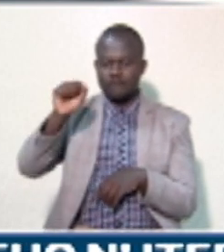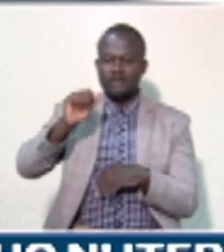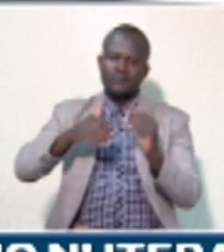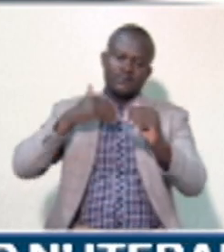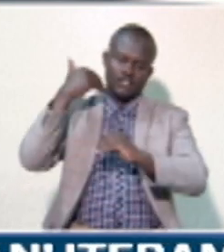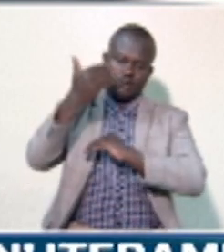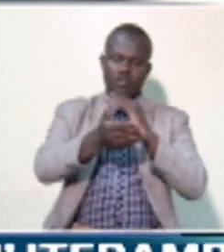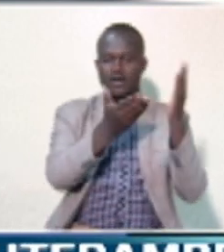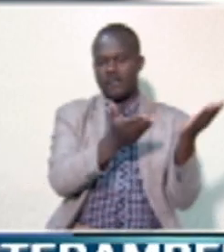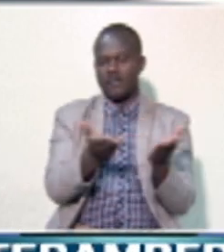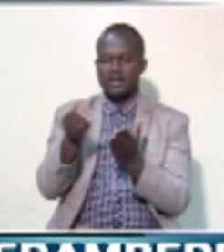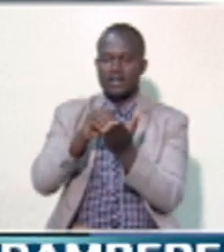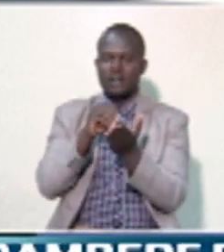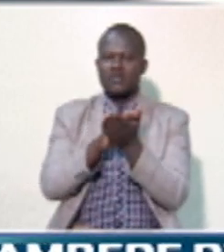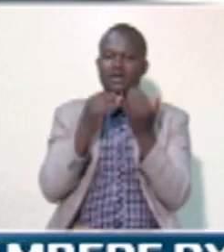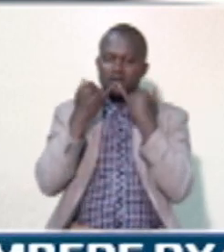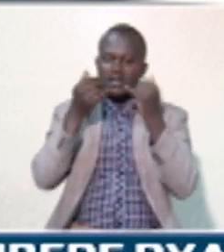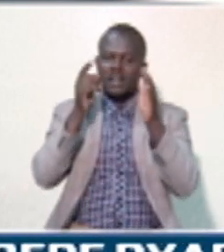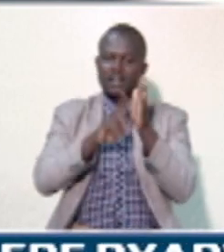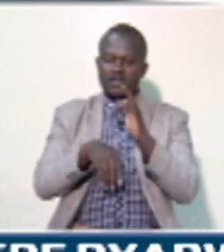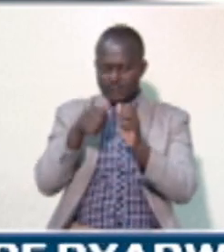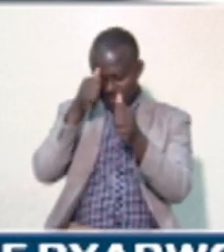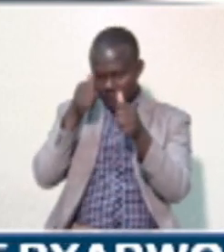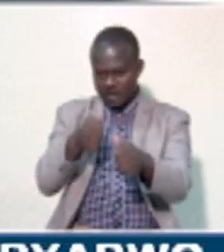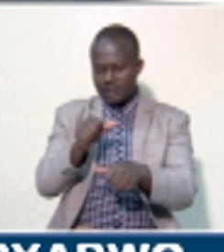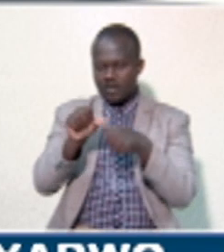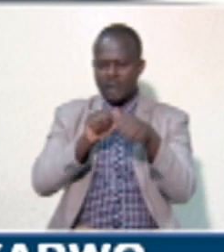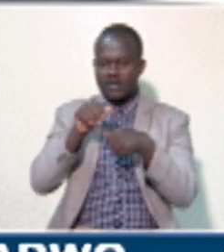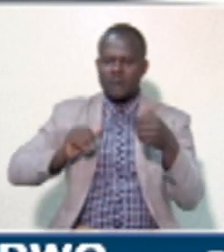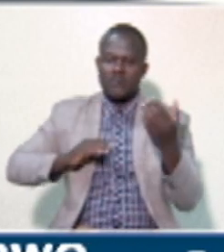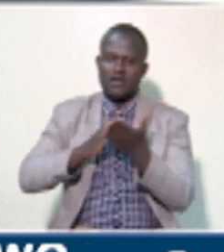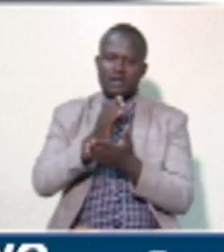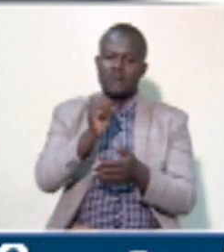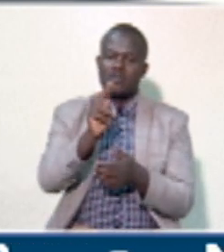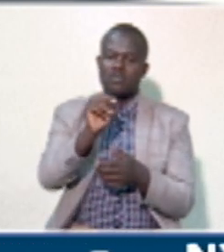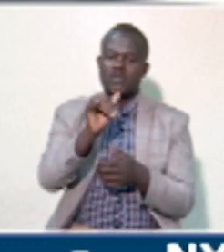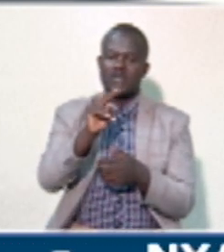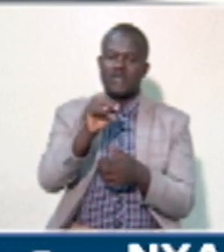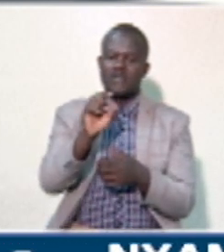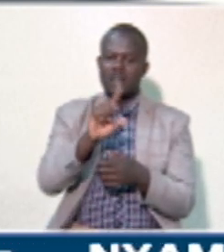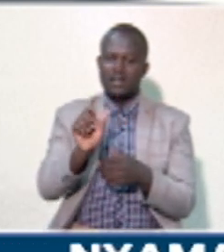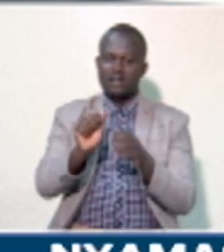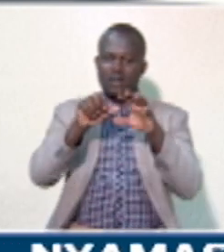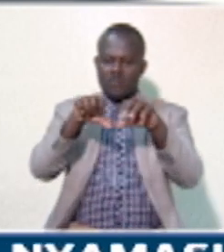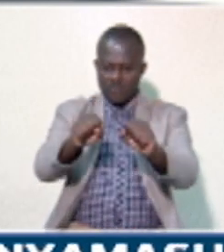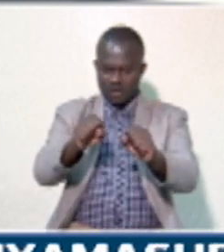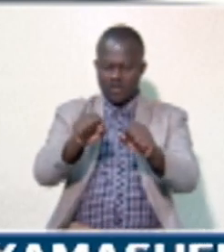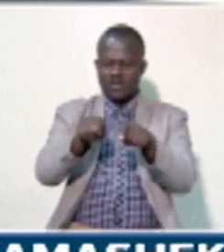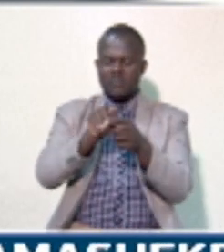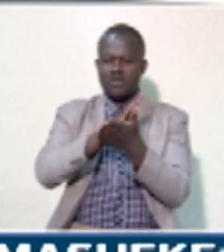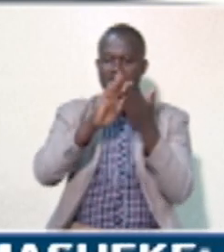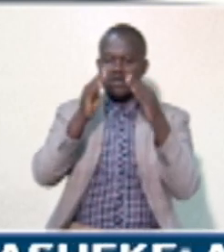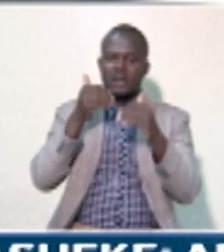Nyuma yo kwakira dosiye, mwabwira iki abadukurikiye ku kijyanye n'uburenganzira bwa Munyenyezi bwo gufatwa nk'umwere mu gihe cyose atarahamwa